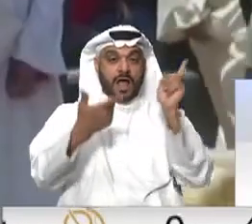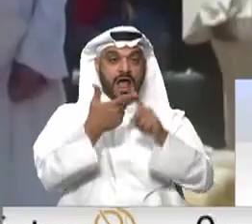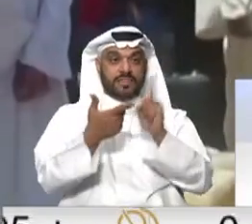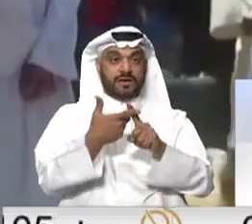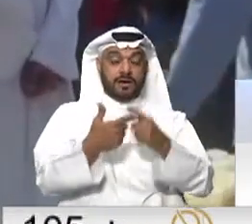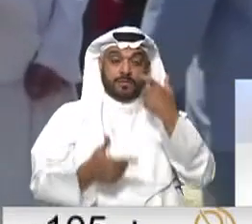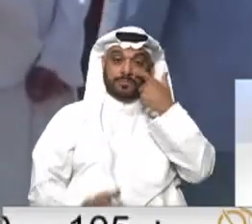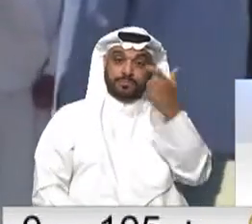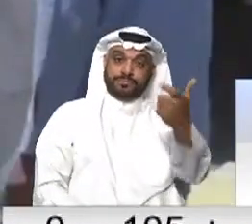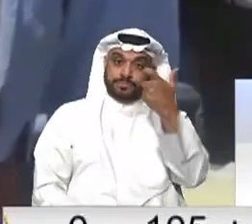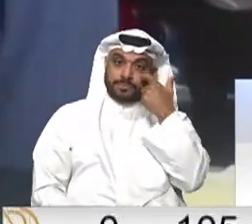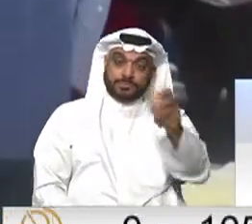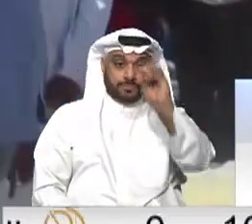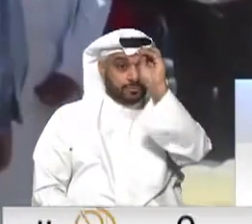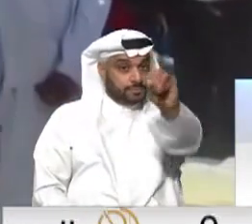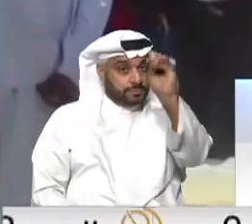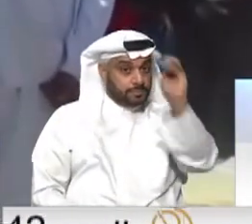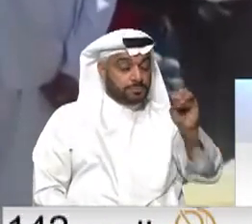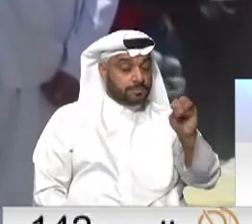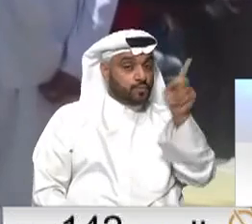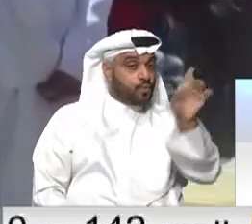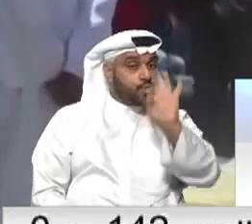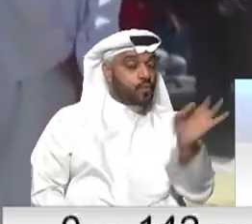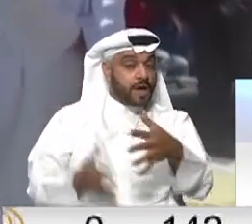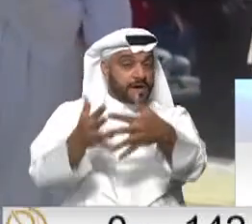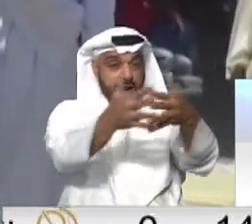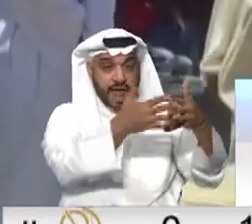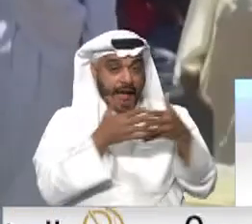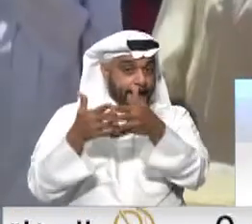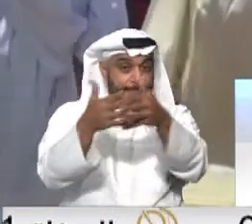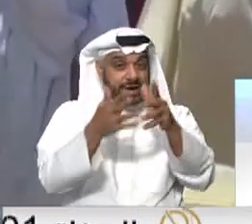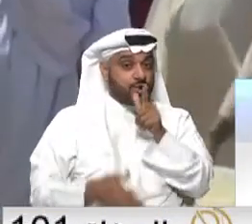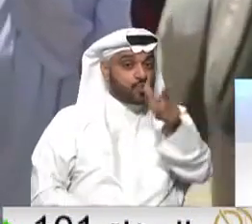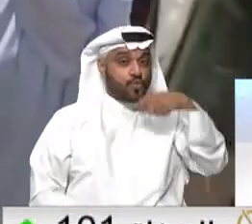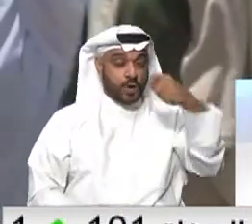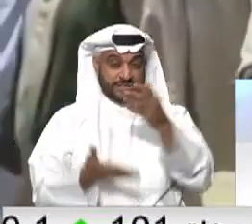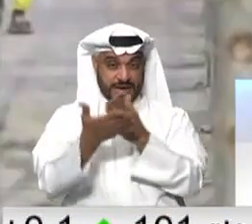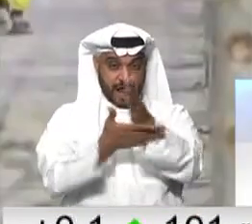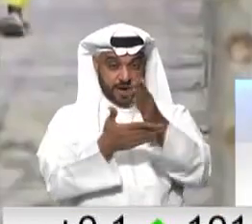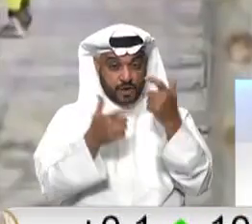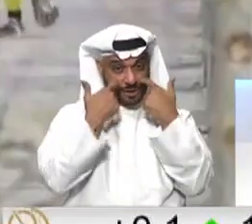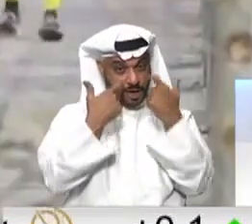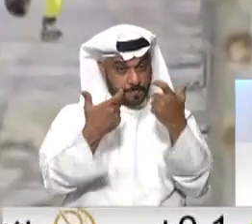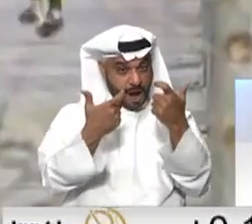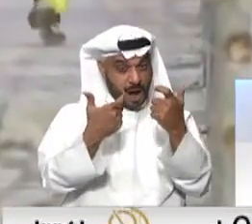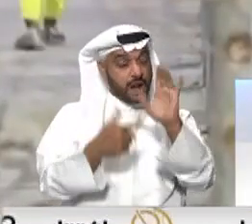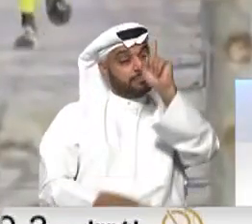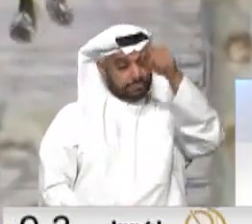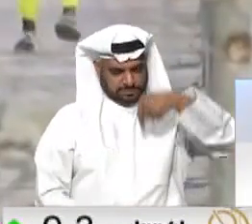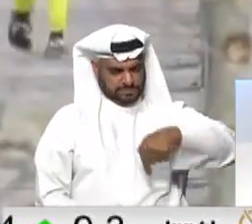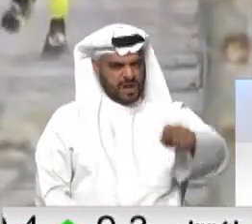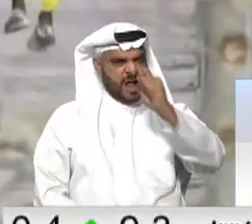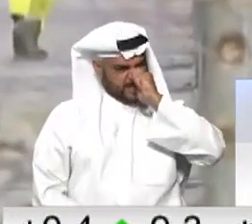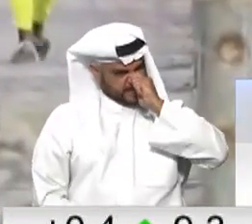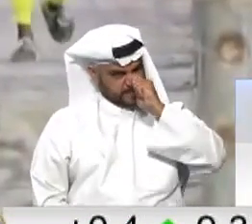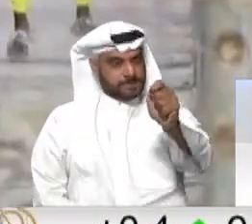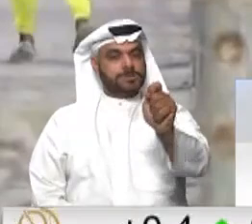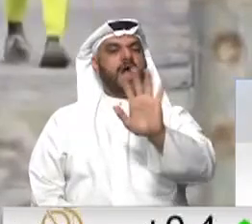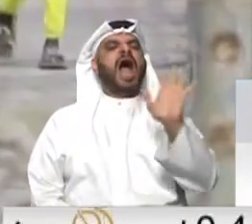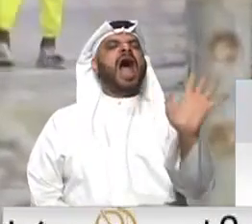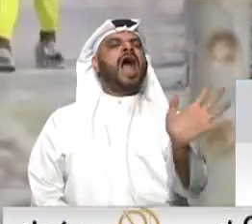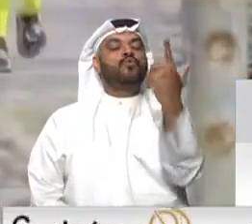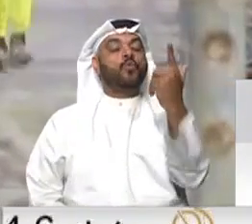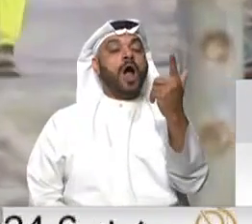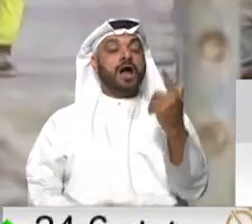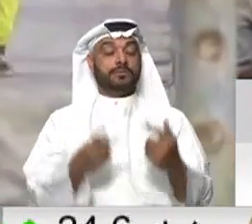أطلقتها الولايات المتحدة الأمريكية عبر وزير الخارجية أنتوني بلينكين بأن هناك عقوبات تتطال كل من يخرق هذه